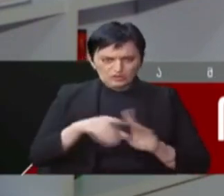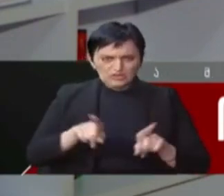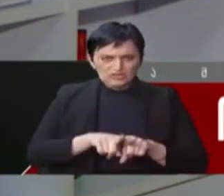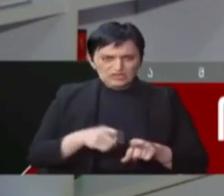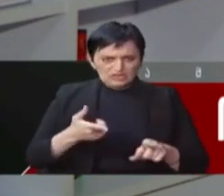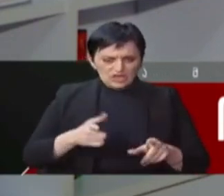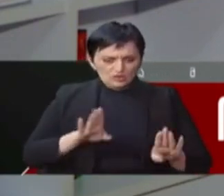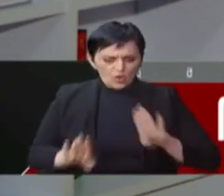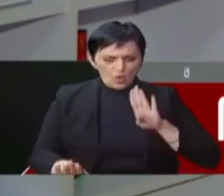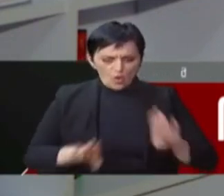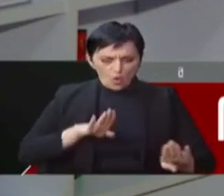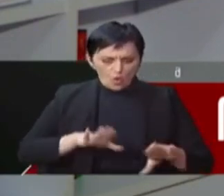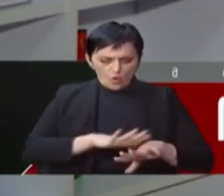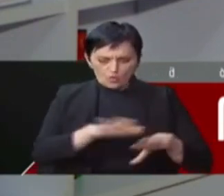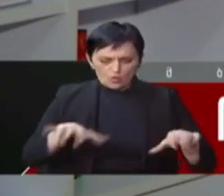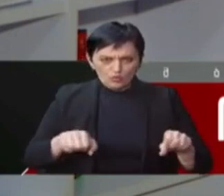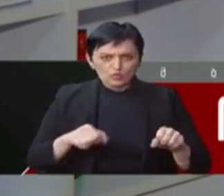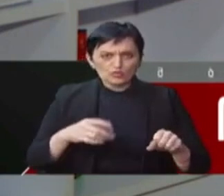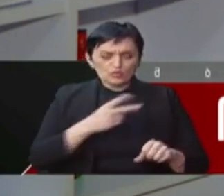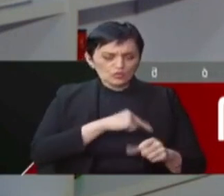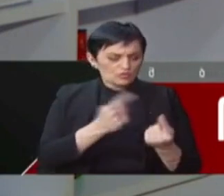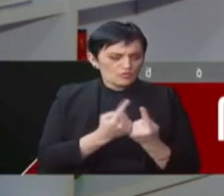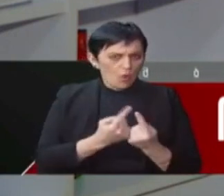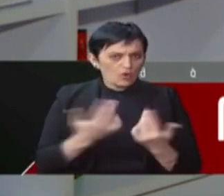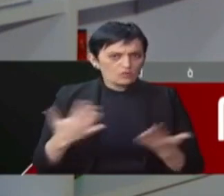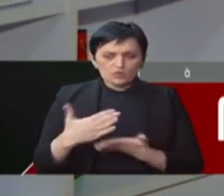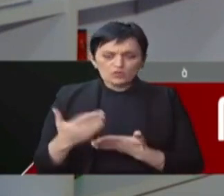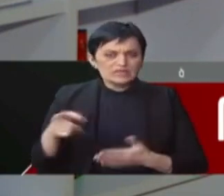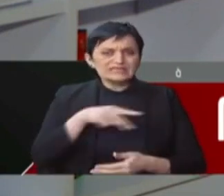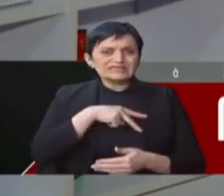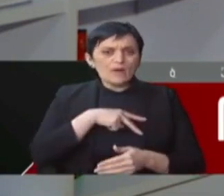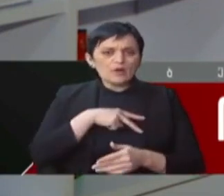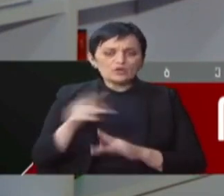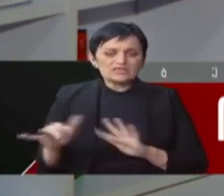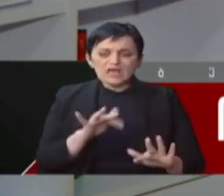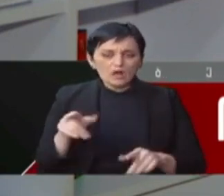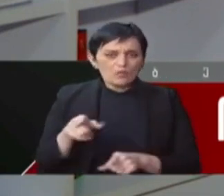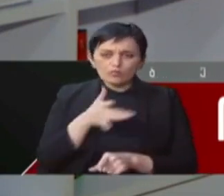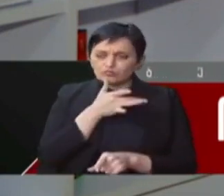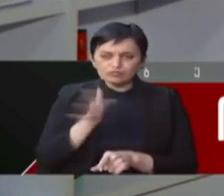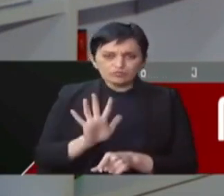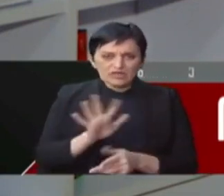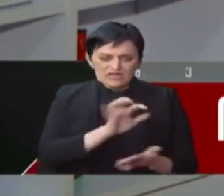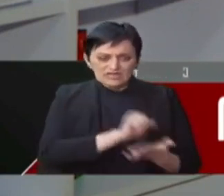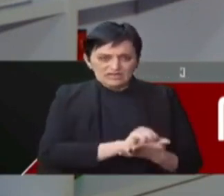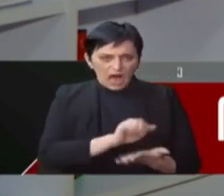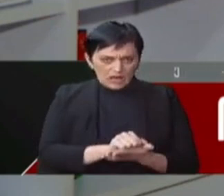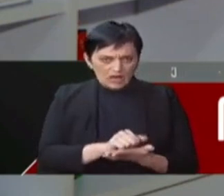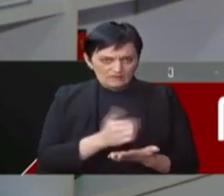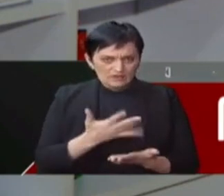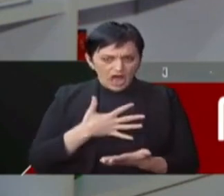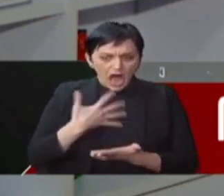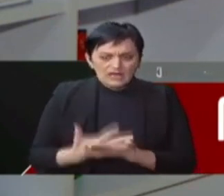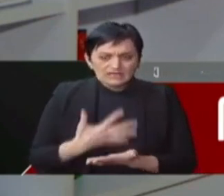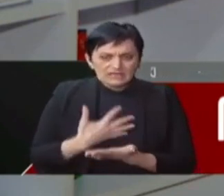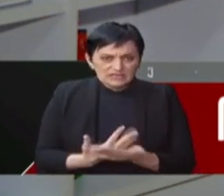დეზორგანიზებულია ჩვენი კოლეგების უდიდესი ნაწილი, რომ მათ არცალიათ საპარლამენტო საქმიანობისთვის დაკავებულები არიან აი ამ აქტივიზმით,